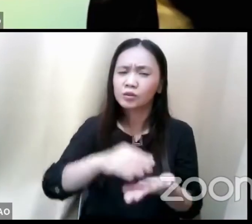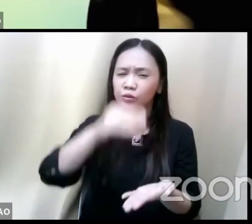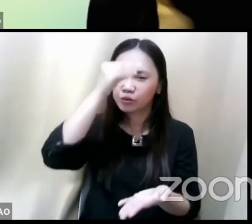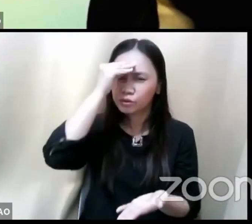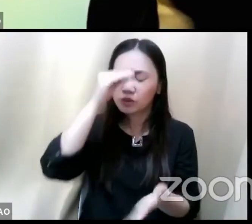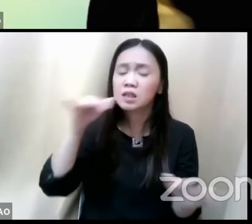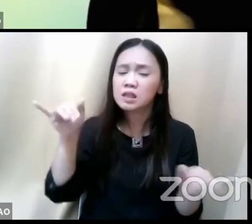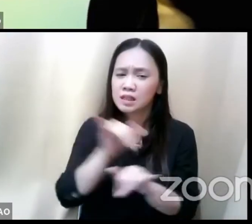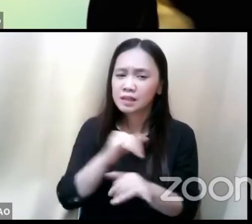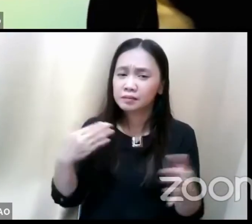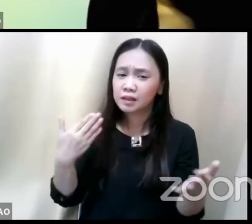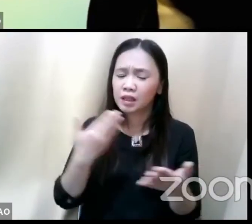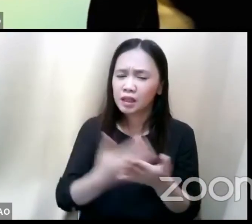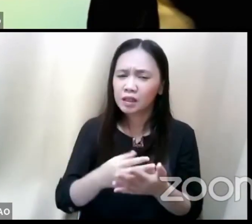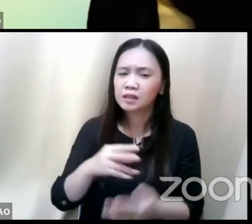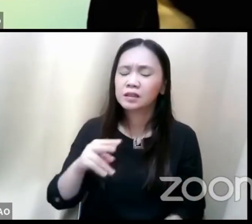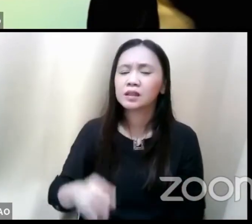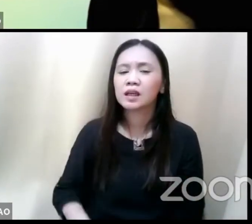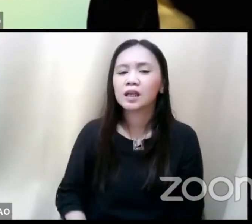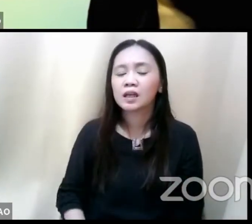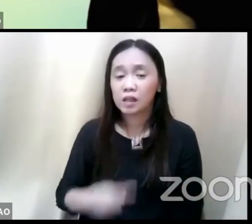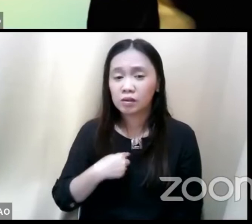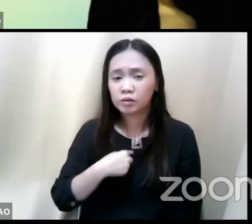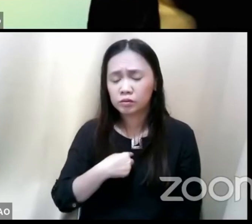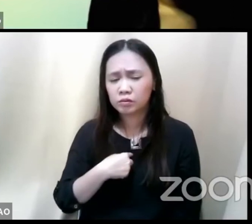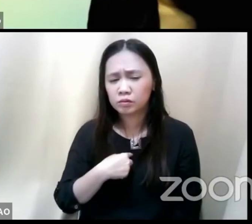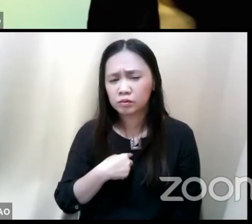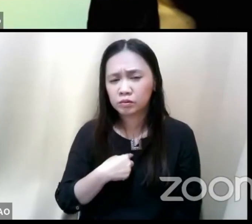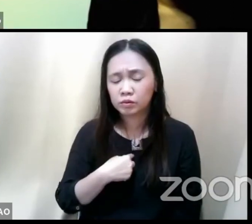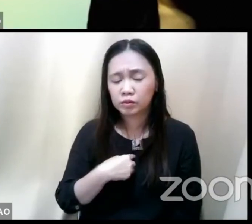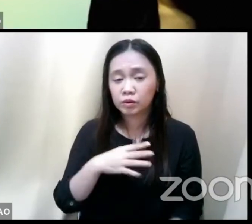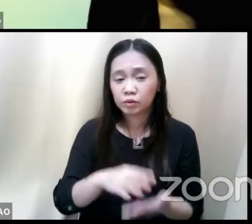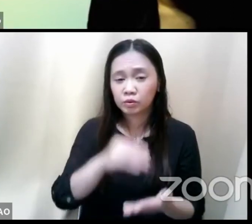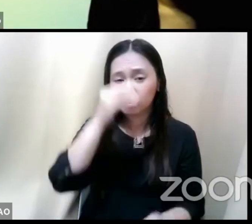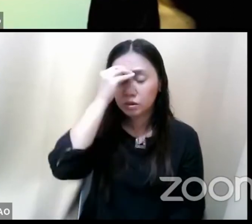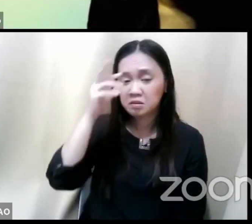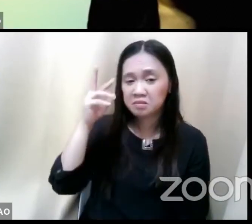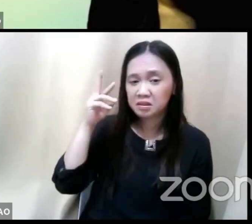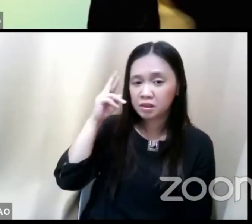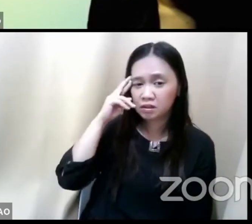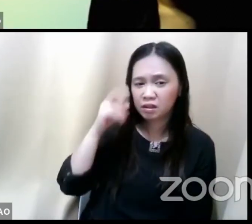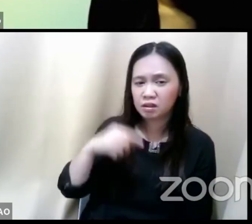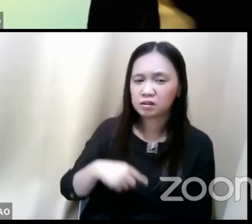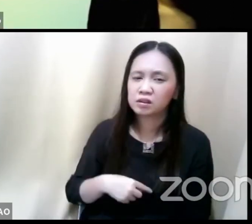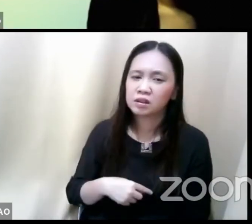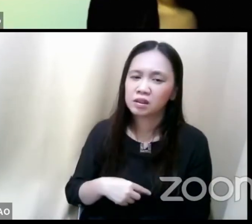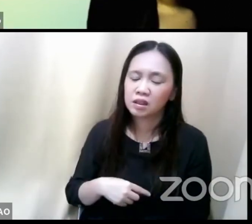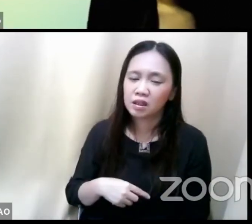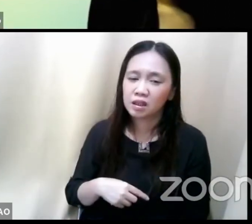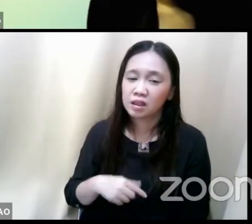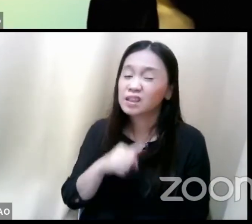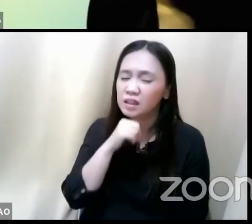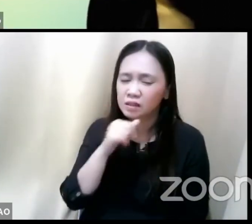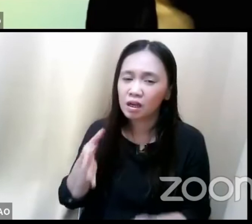natuto rin ako. Sabi ni Sir Ranil sa akin noon, Sir Mark, hindi na po pwedeng gumamit ng word na wheelchair bound, ha?